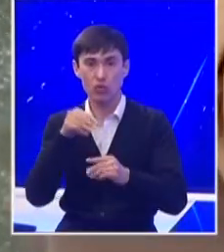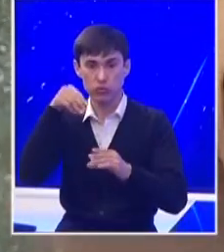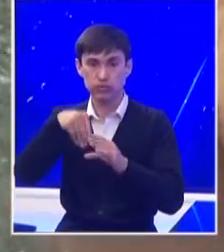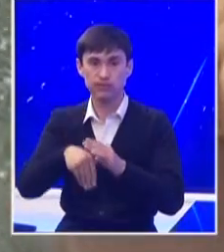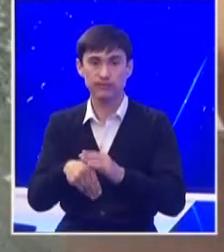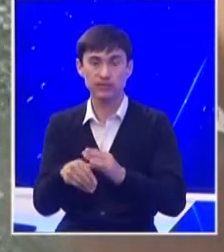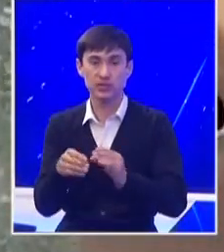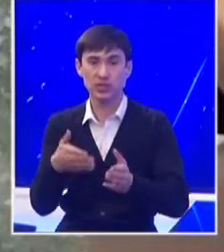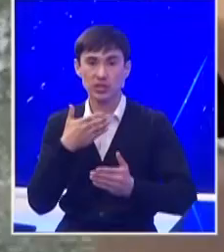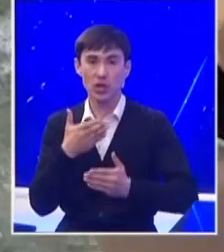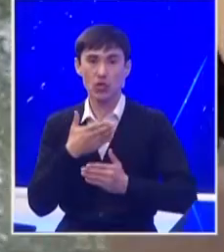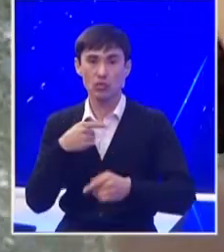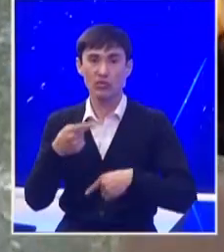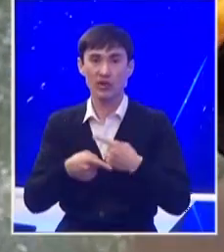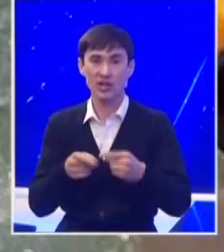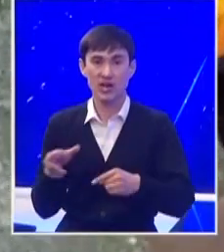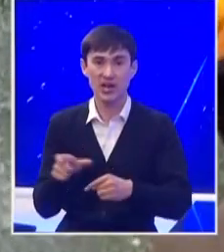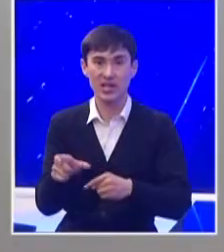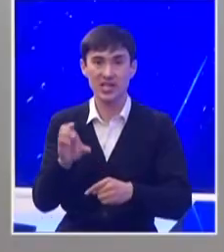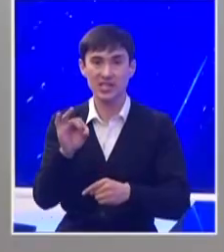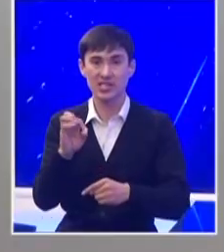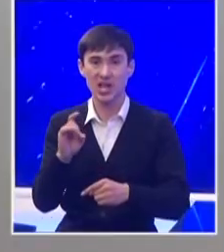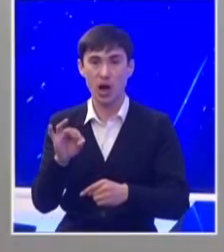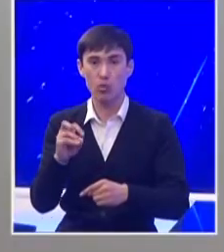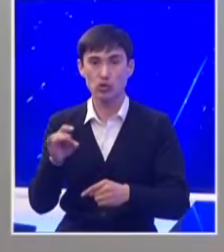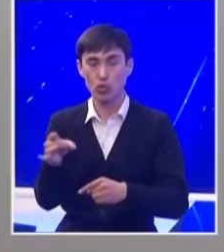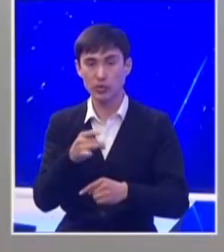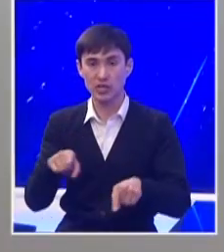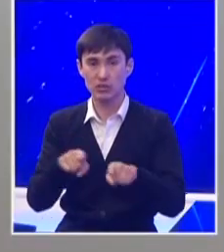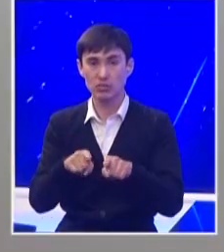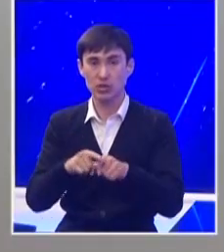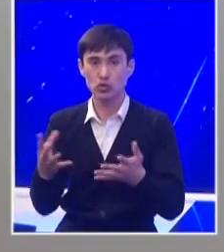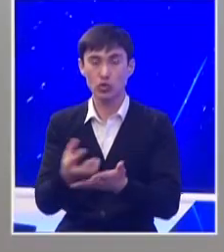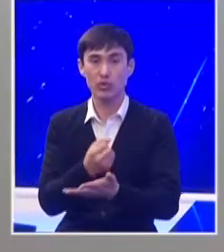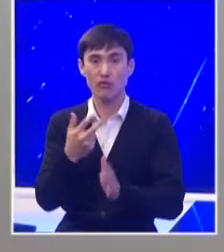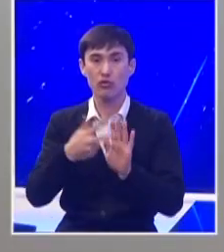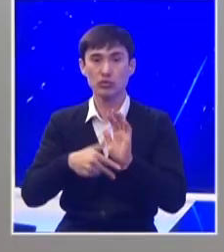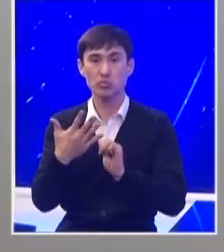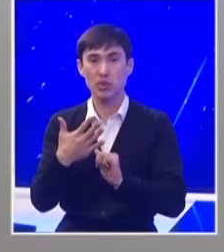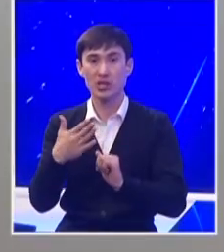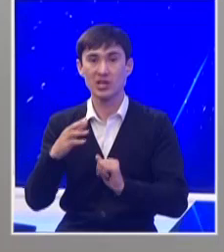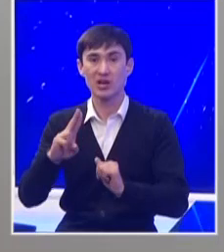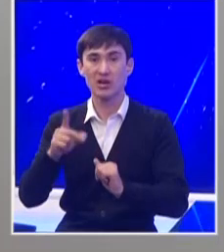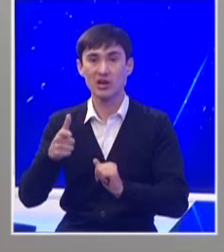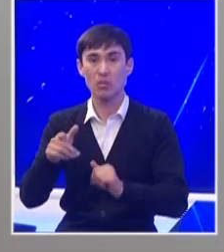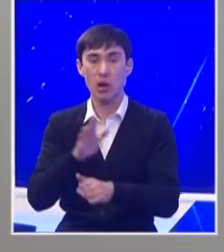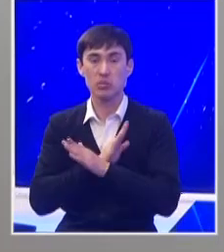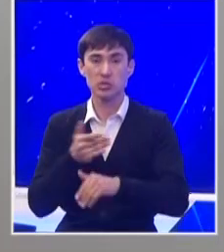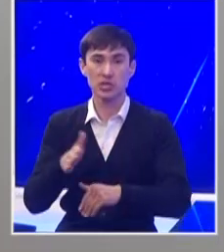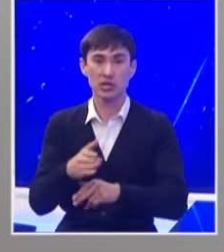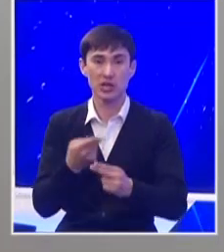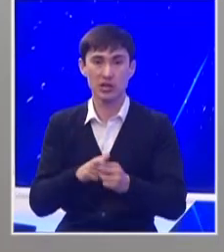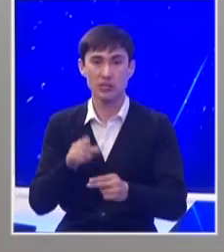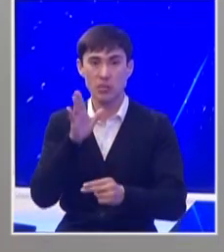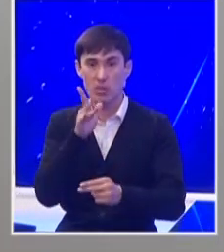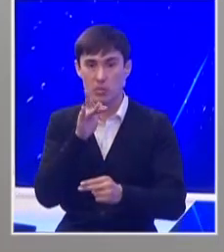кислород. Буквально недавно в реке Исиль Акмолинской области также было собрано более 85 килограммов погибшей рыбы. На данный момент на